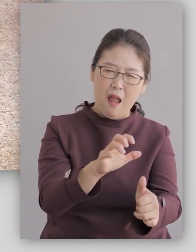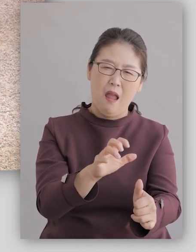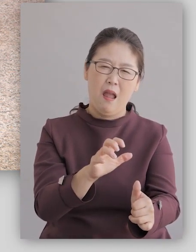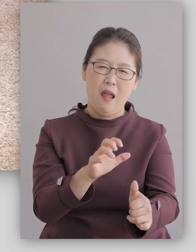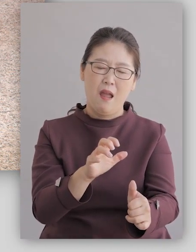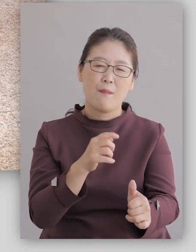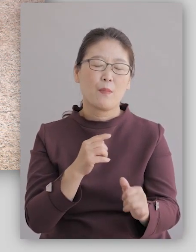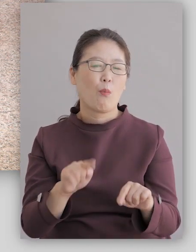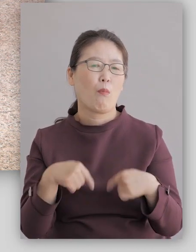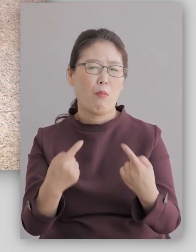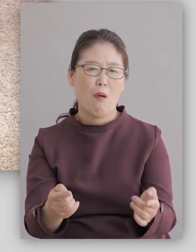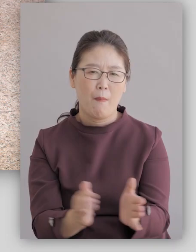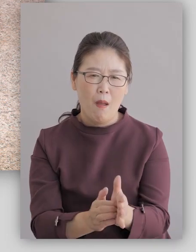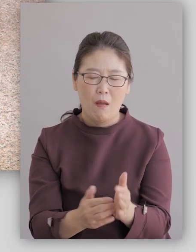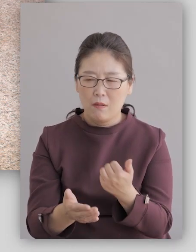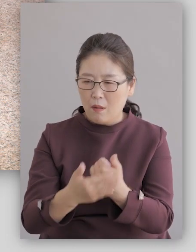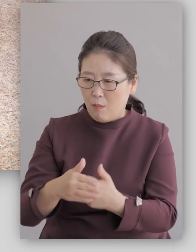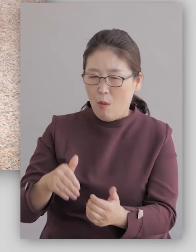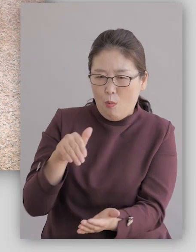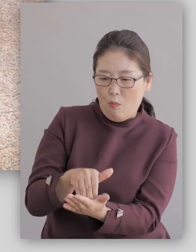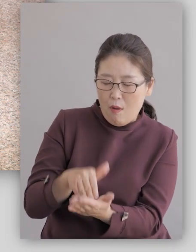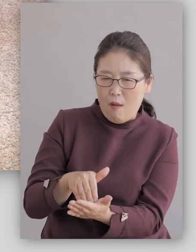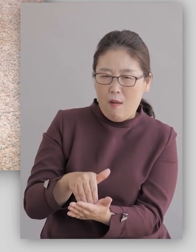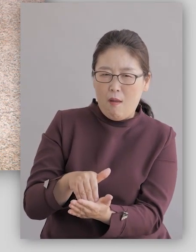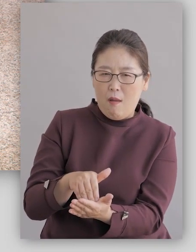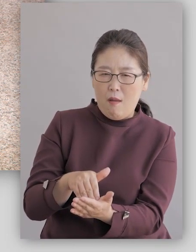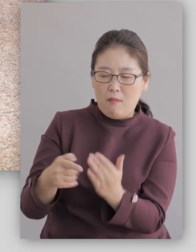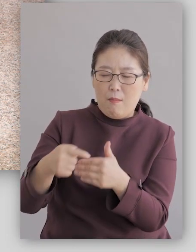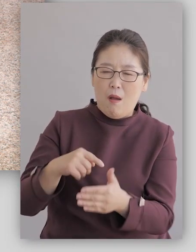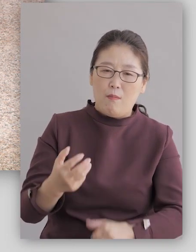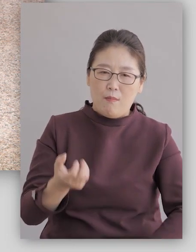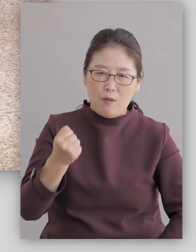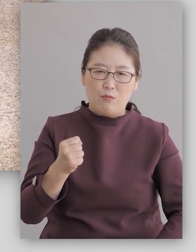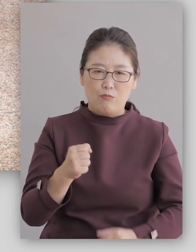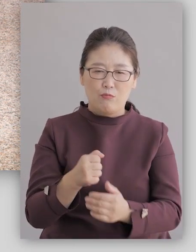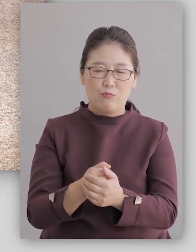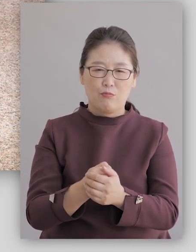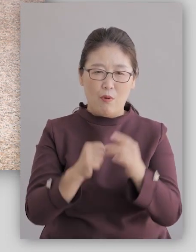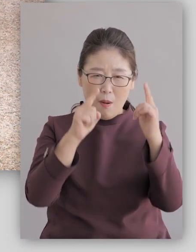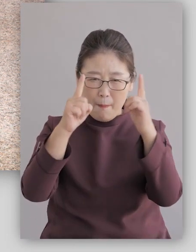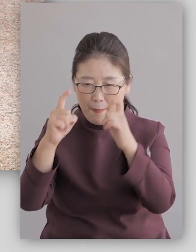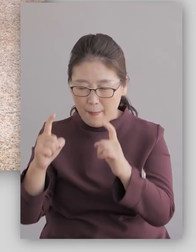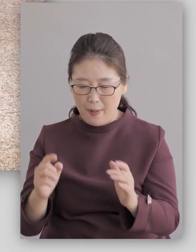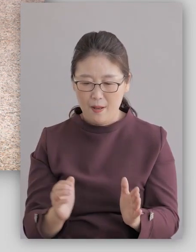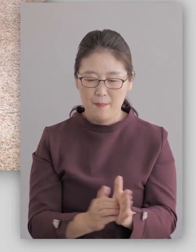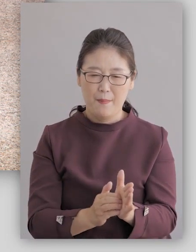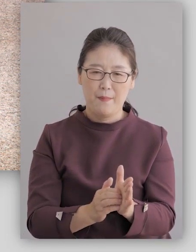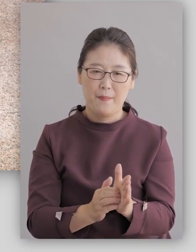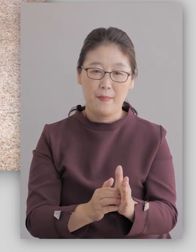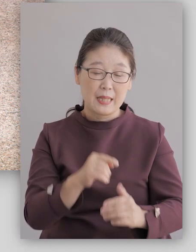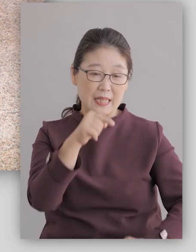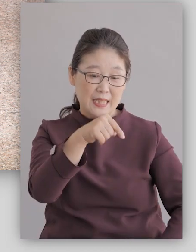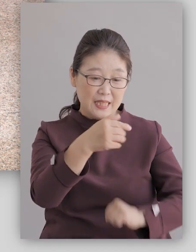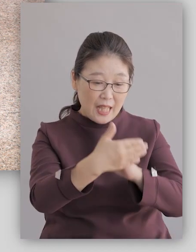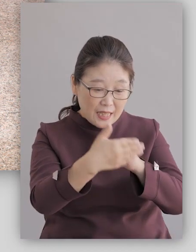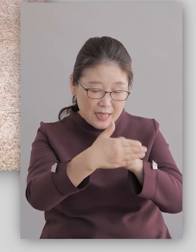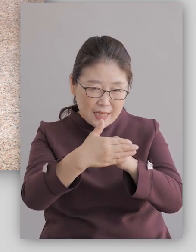후회와 그 다음에 반성의 마음을 담아서 사진을 촬영을 했고 이